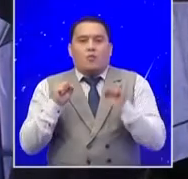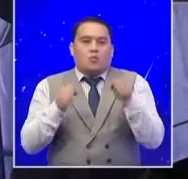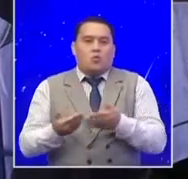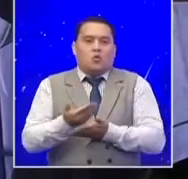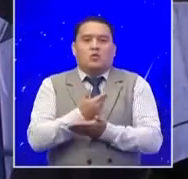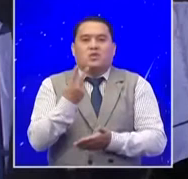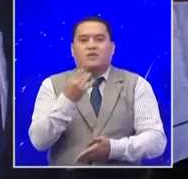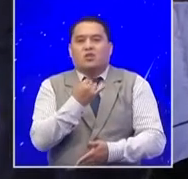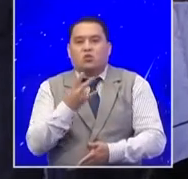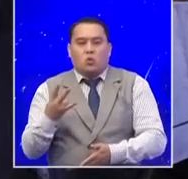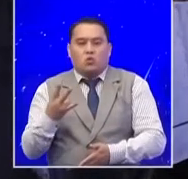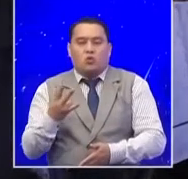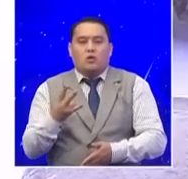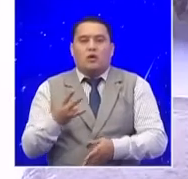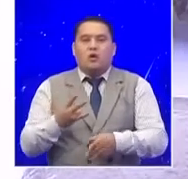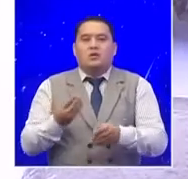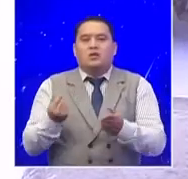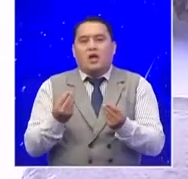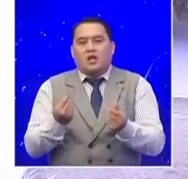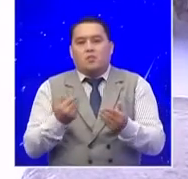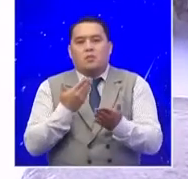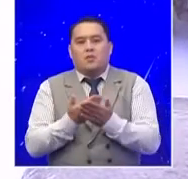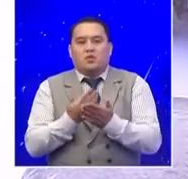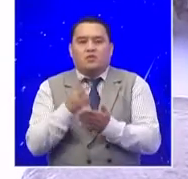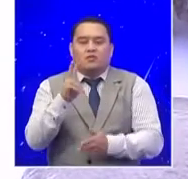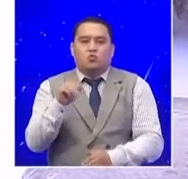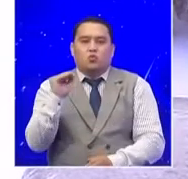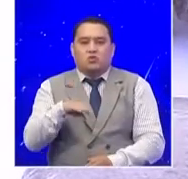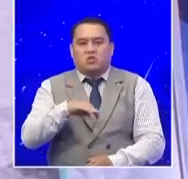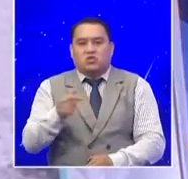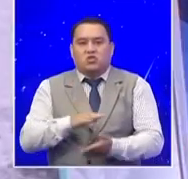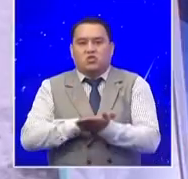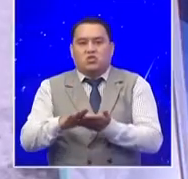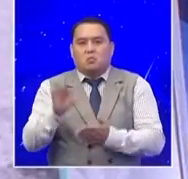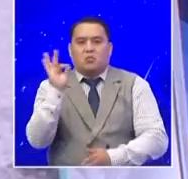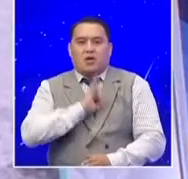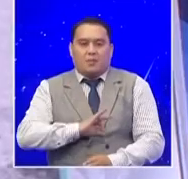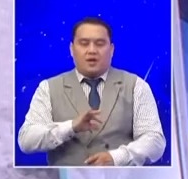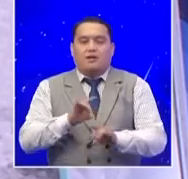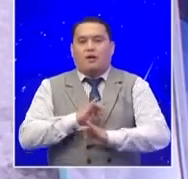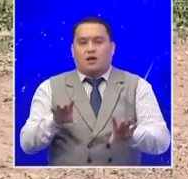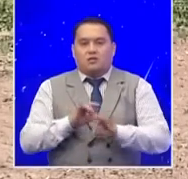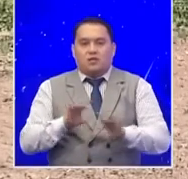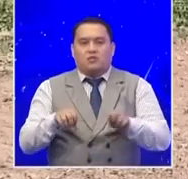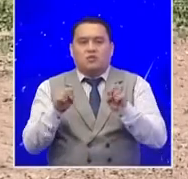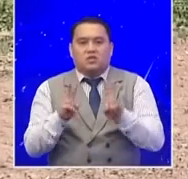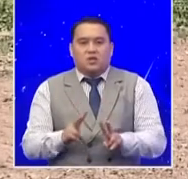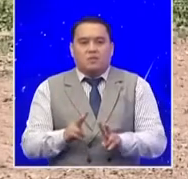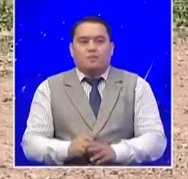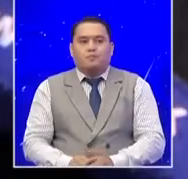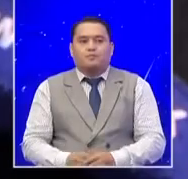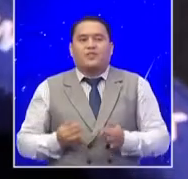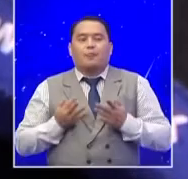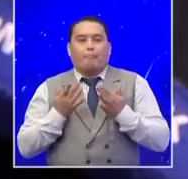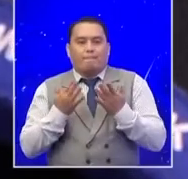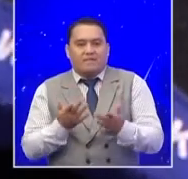2 тонны урожая. В денежном соотношении это порядка 200 тысяч тенге чистой прибыли, заявляют эксперты. Культура очень